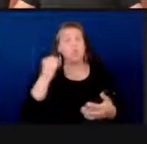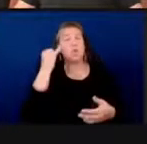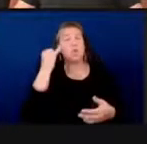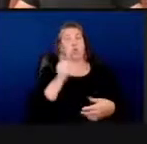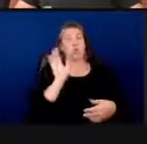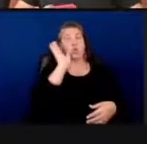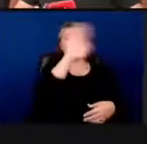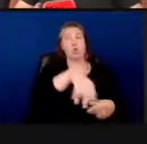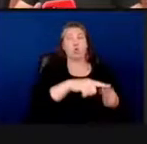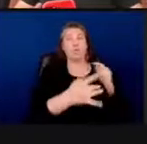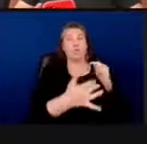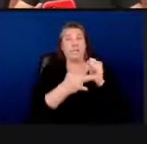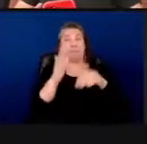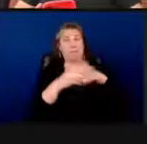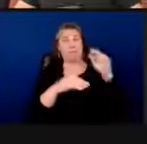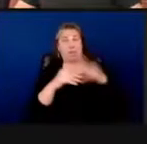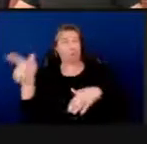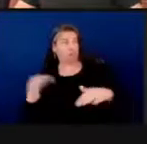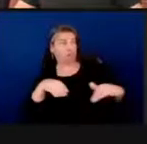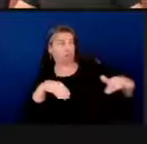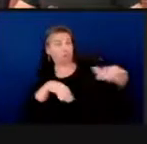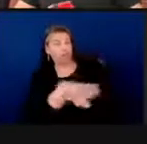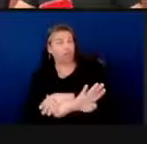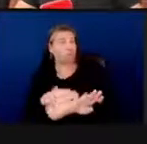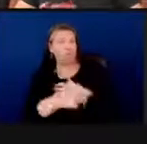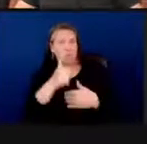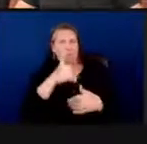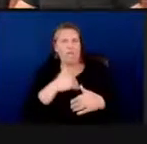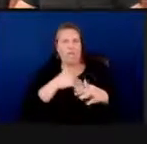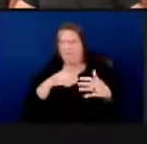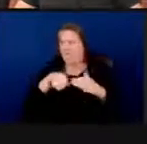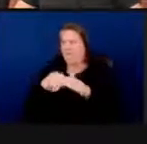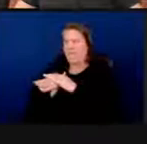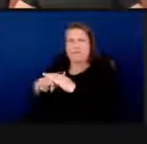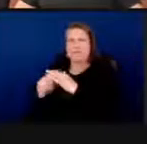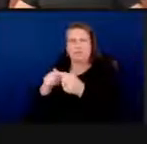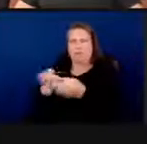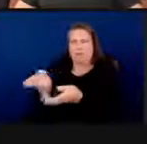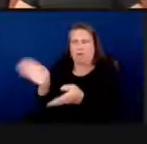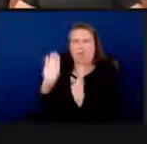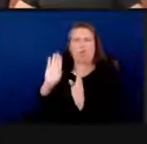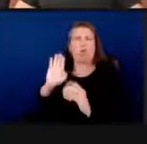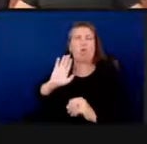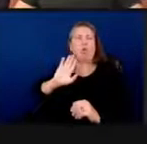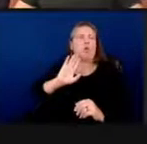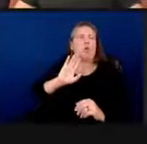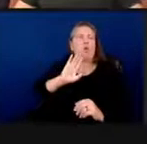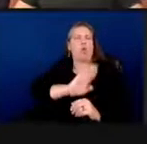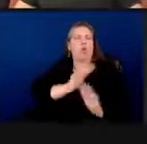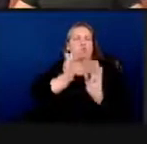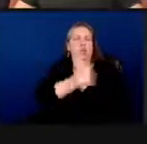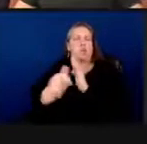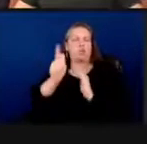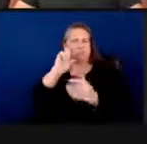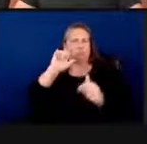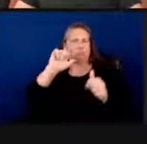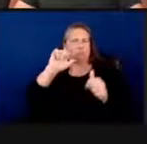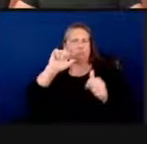katika miktadha ya kazi halisi. Na tunaona ya kuwa